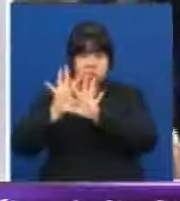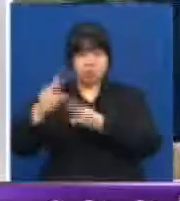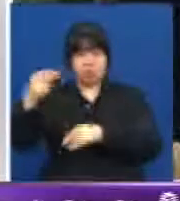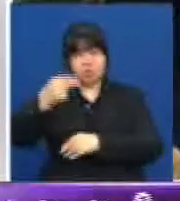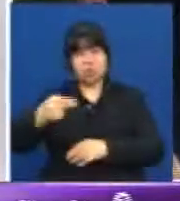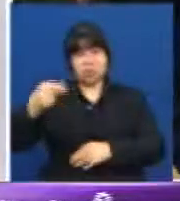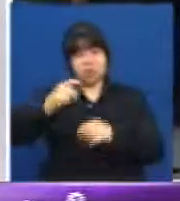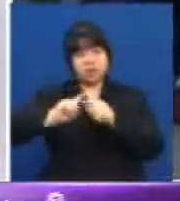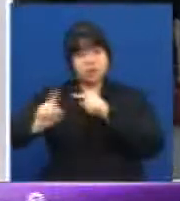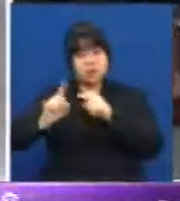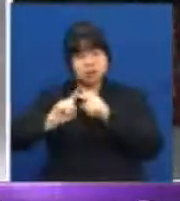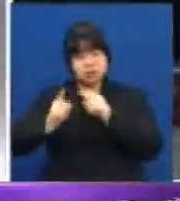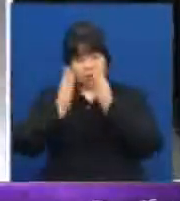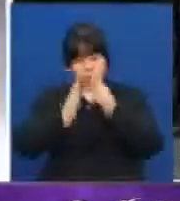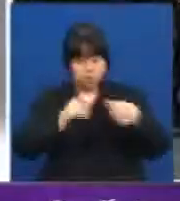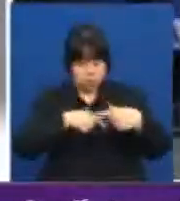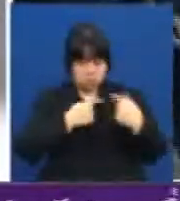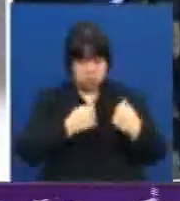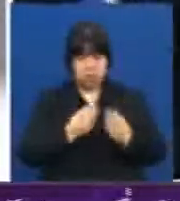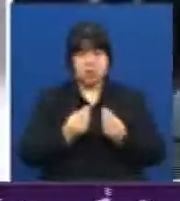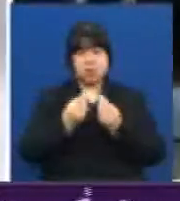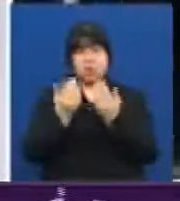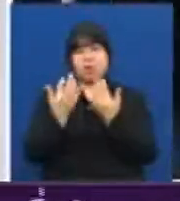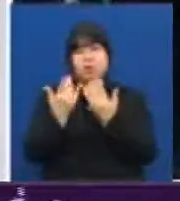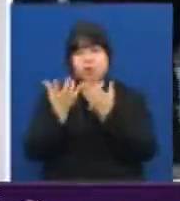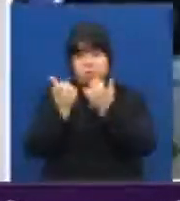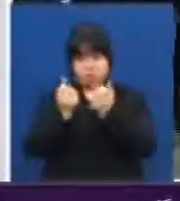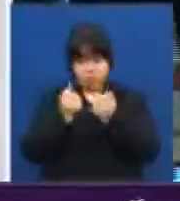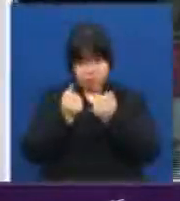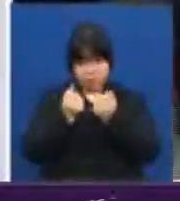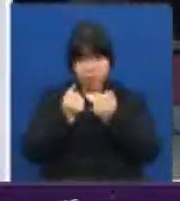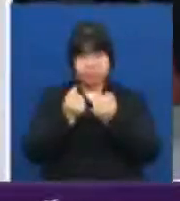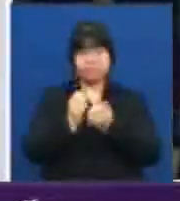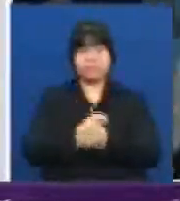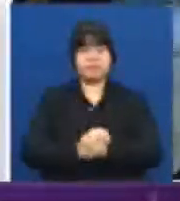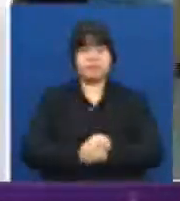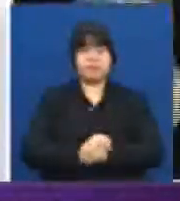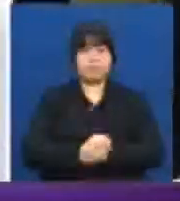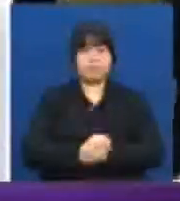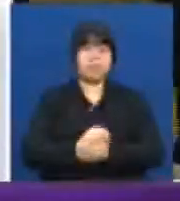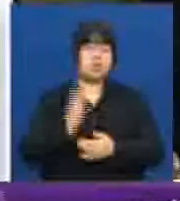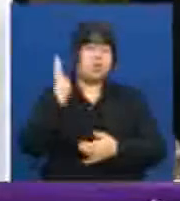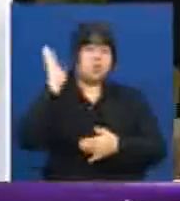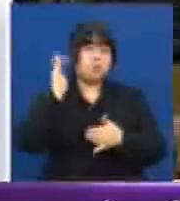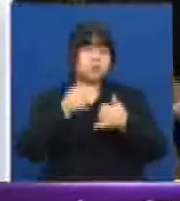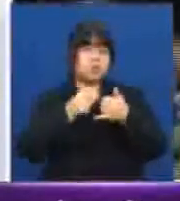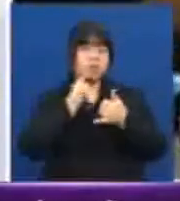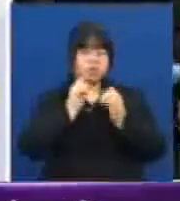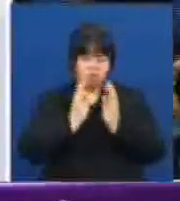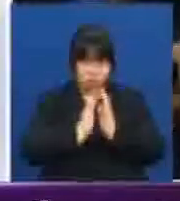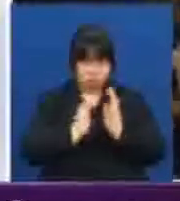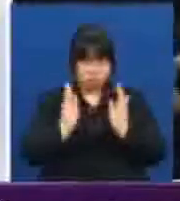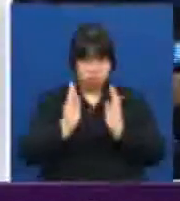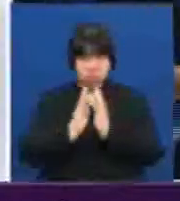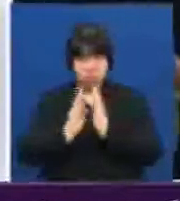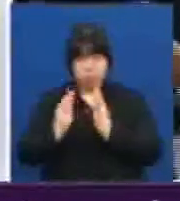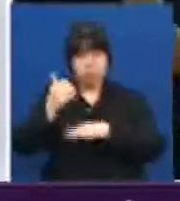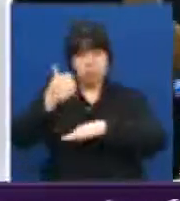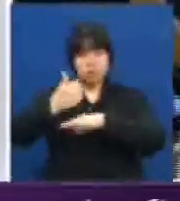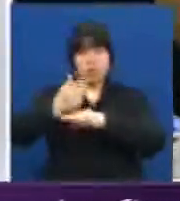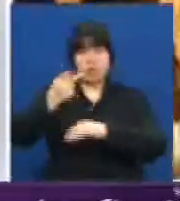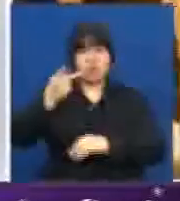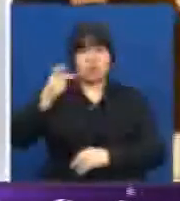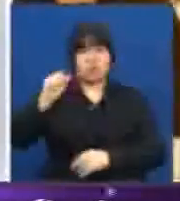ญาติเม็ดรวมถึงบุคคลที่ให้กำลังใจก็ไปรอรับค่ะแล้วก็เขากล่าวขอบคุณทุกคนรวมถึงหัวหน้าคอยช่วย